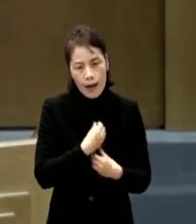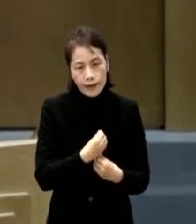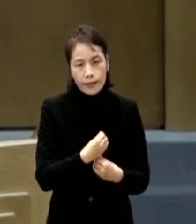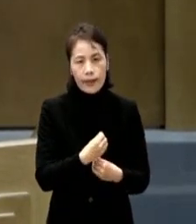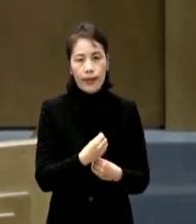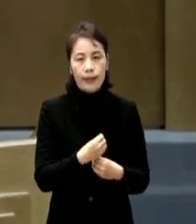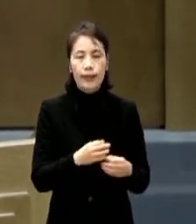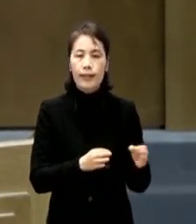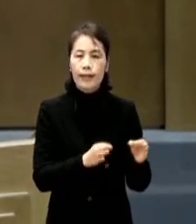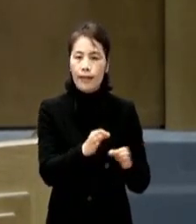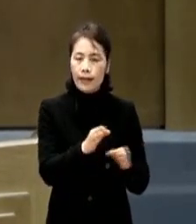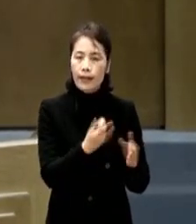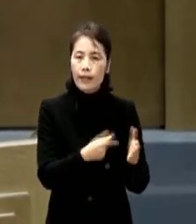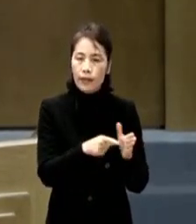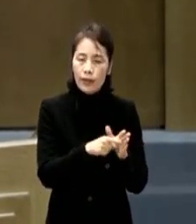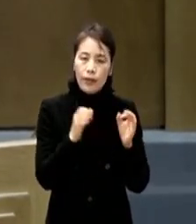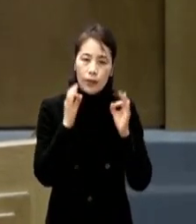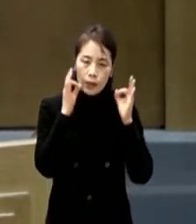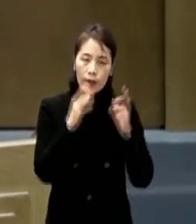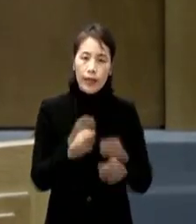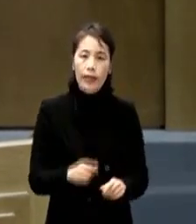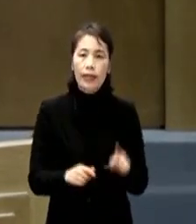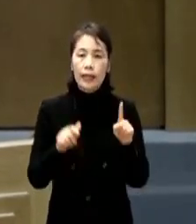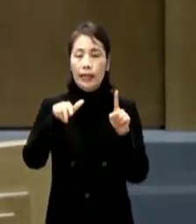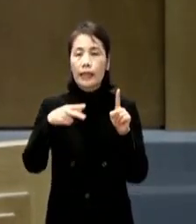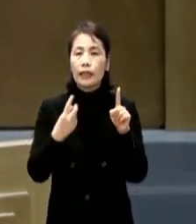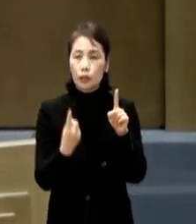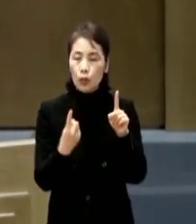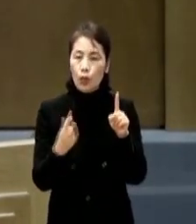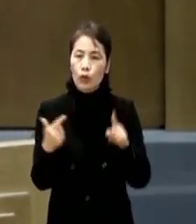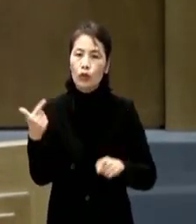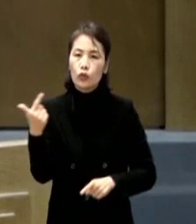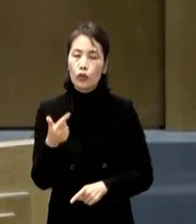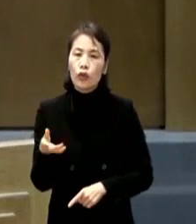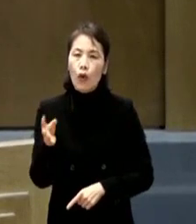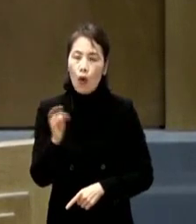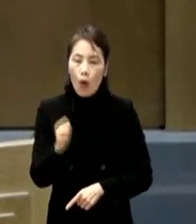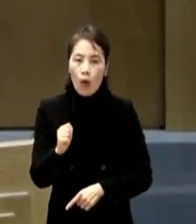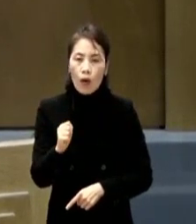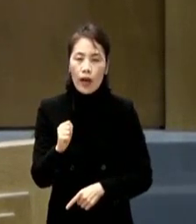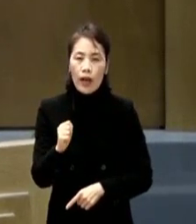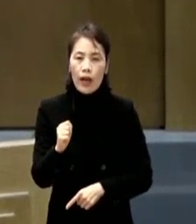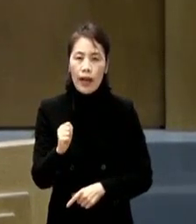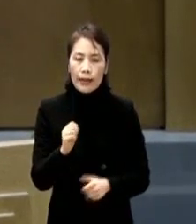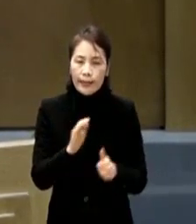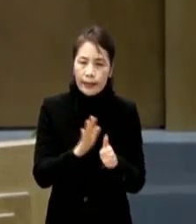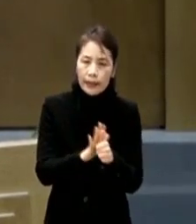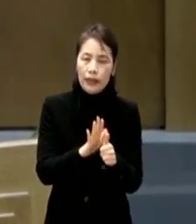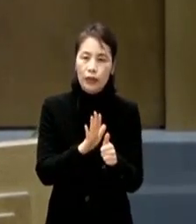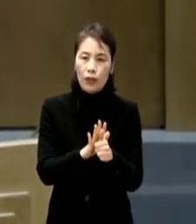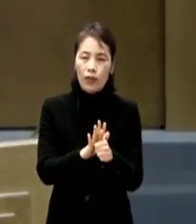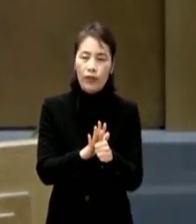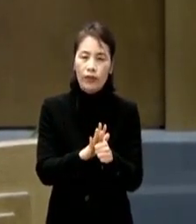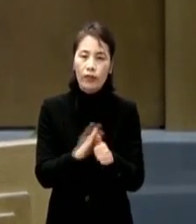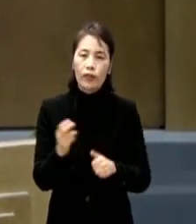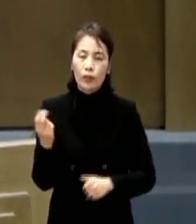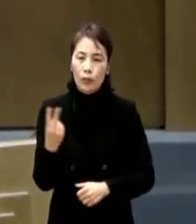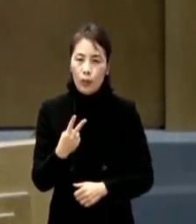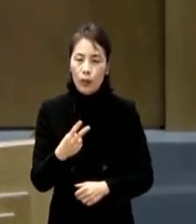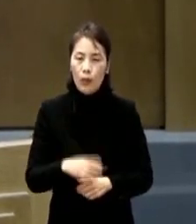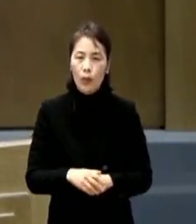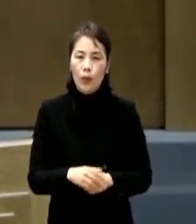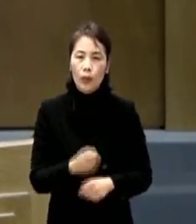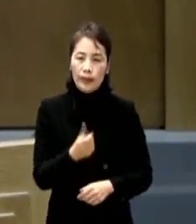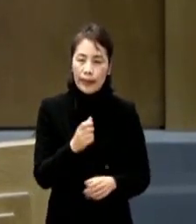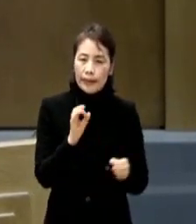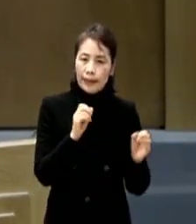구축하겠습니다. 1조 6천억 원 규모의 융자 지원, 4조 원의 신용보증 지원으로